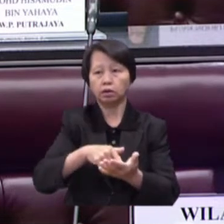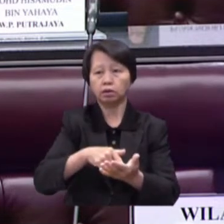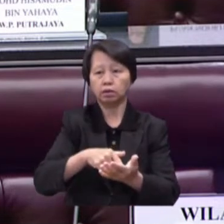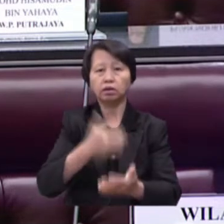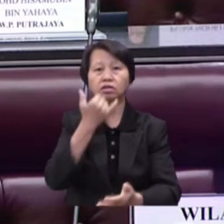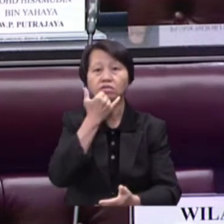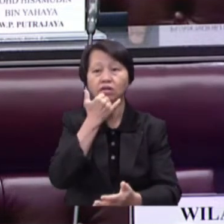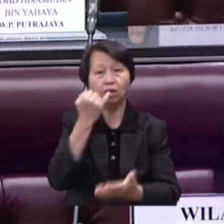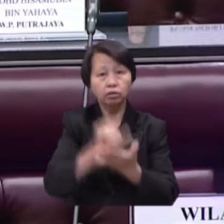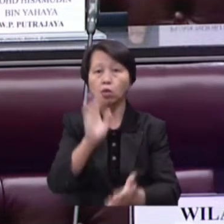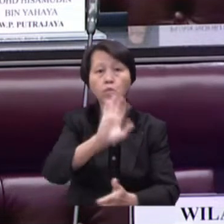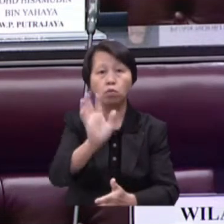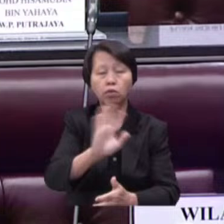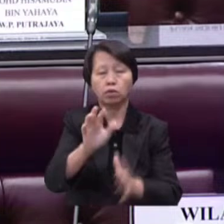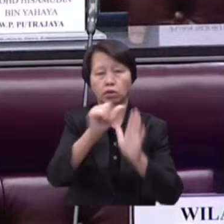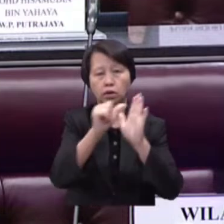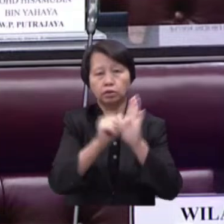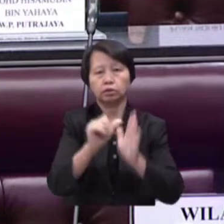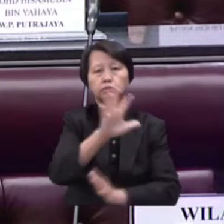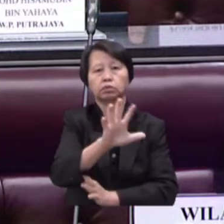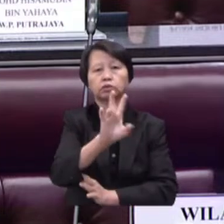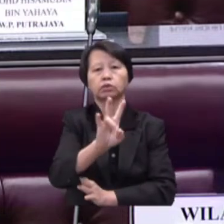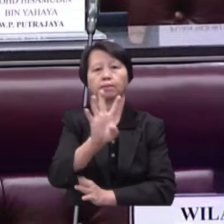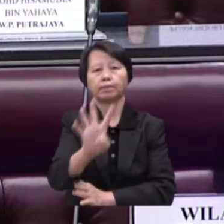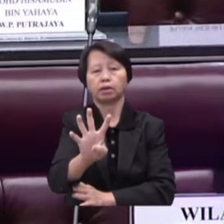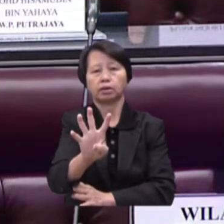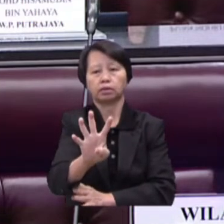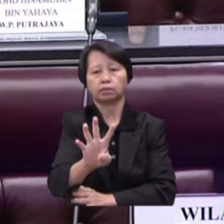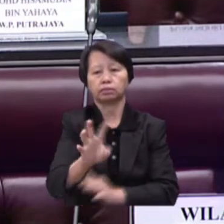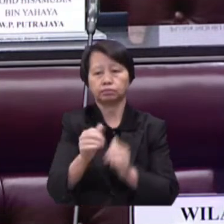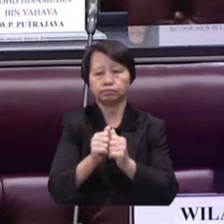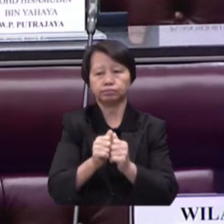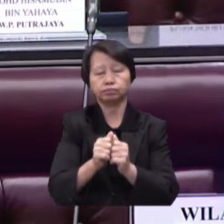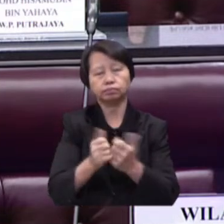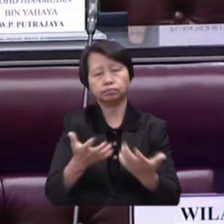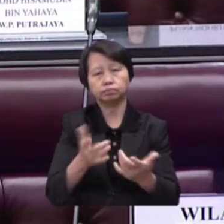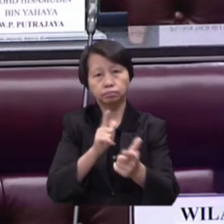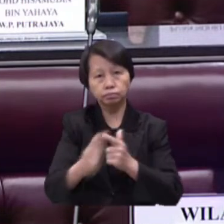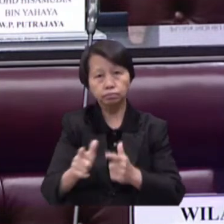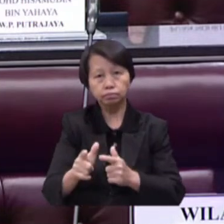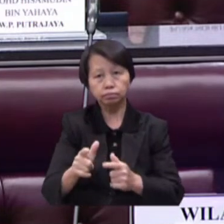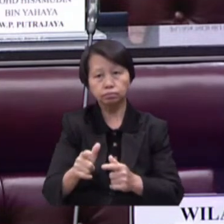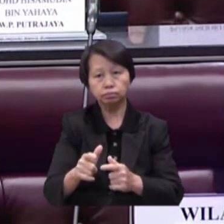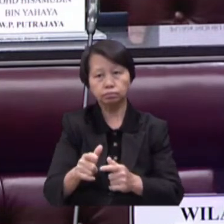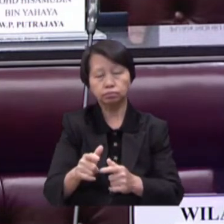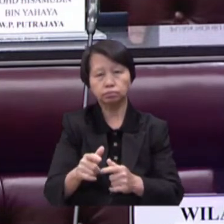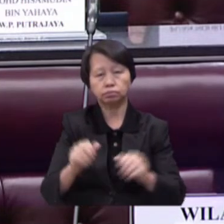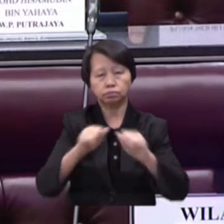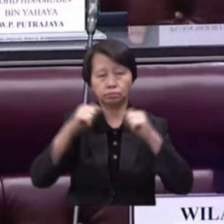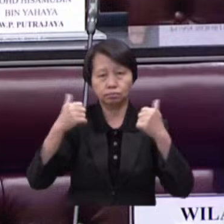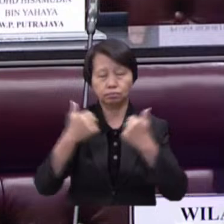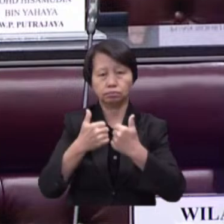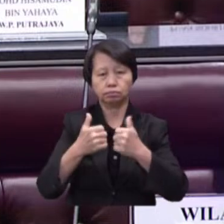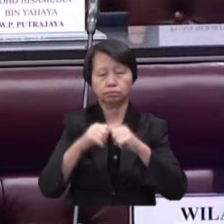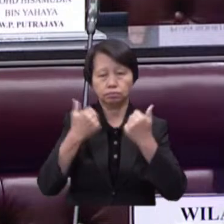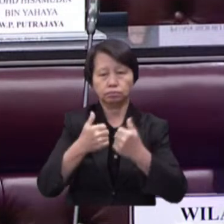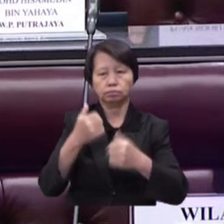kesalahan jenayah di bawah akta 574 dengan izin dikenal lazim sesuai